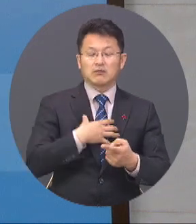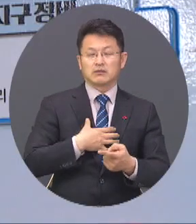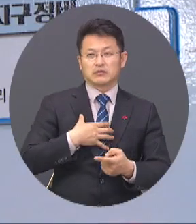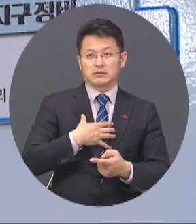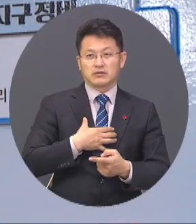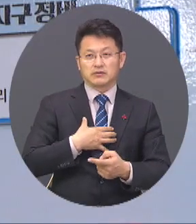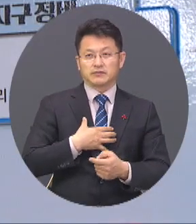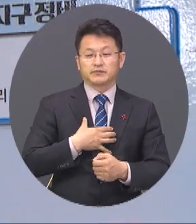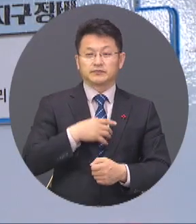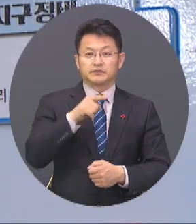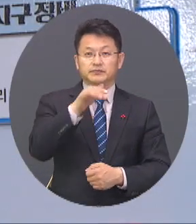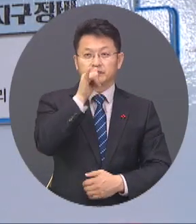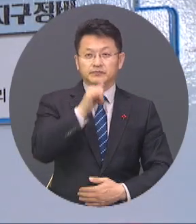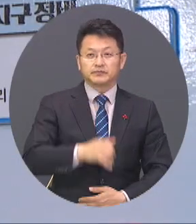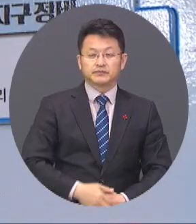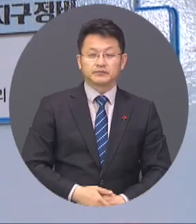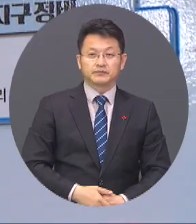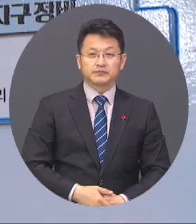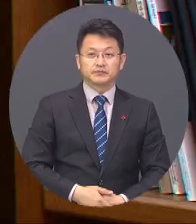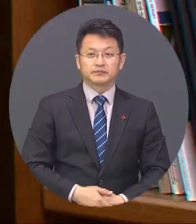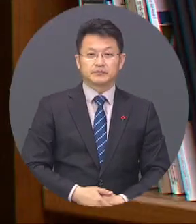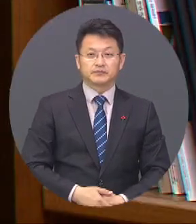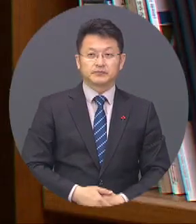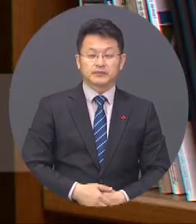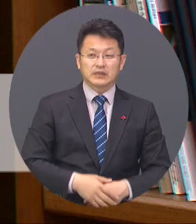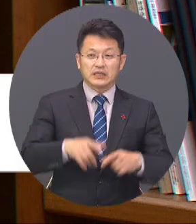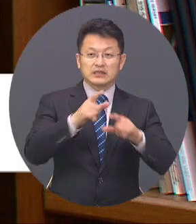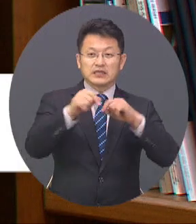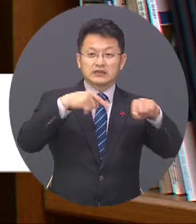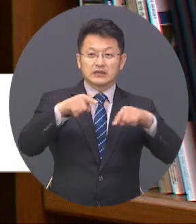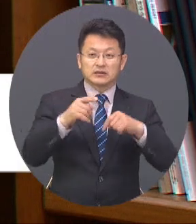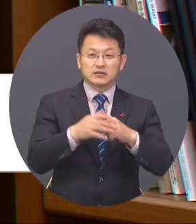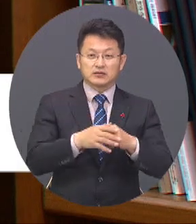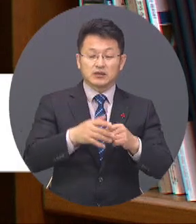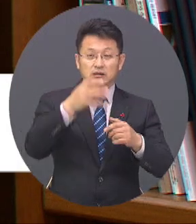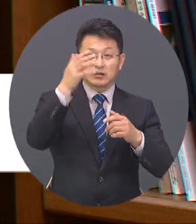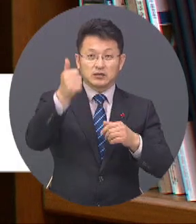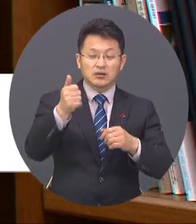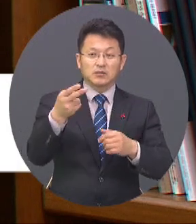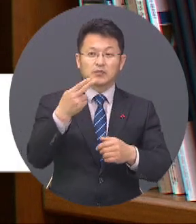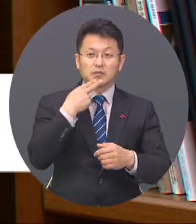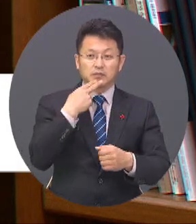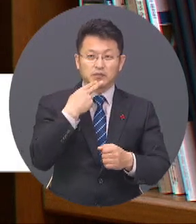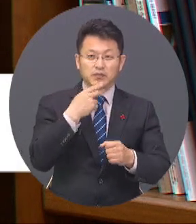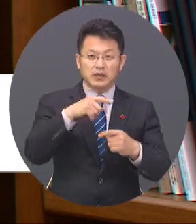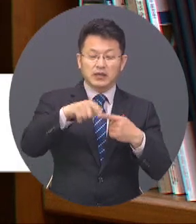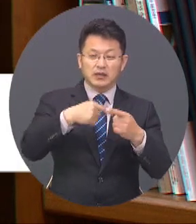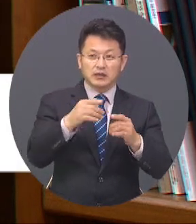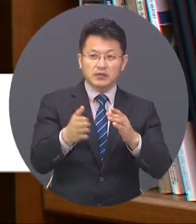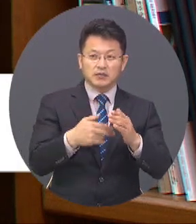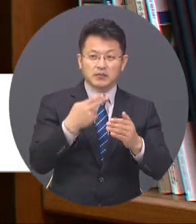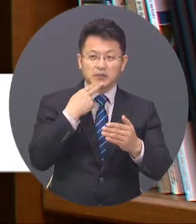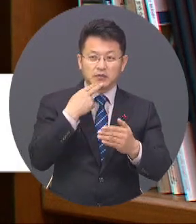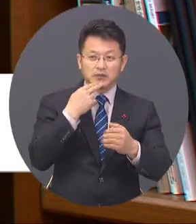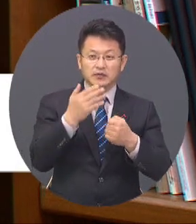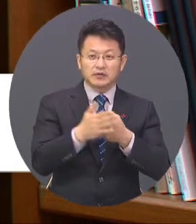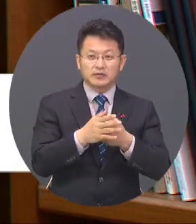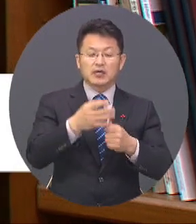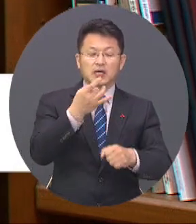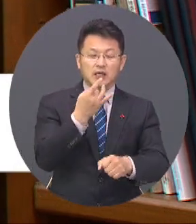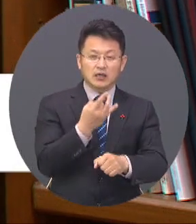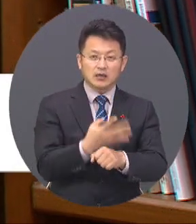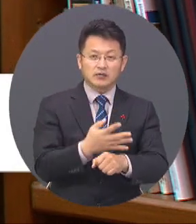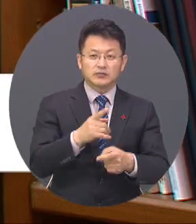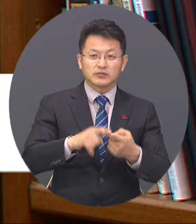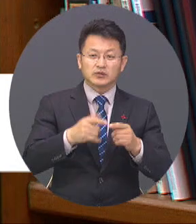우려하는 목소리도 있습니다 자체 단체 그냥 보자 미 행정 공백의 뒤따를 수밖에 없고 그렇게 돼서